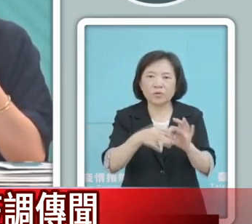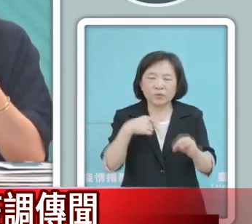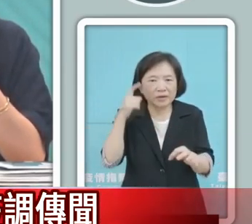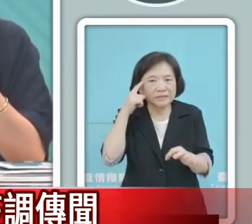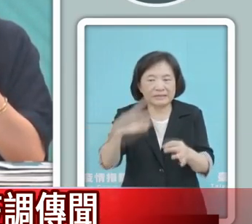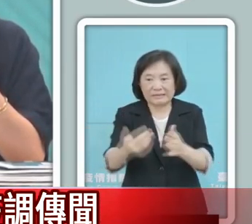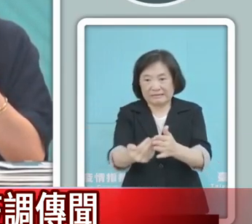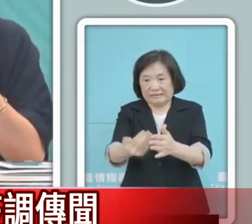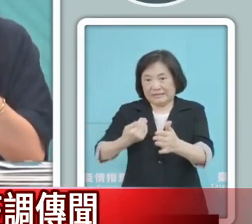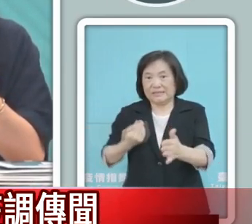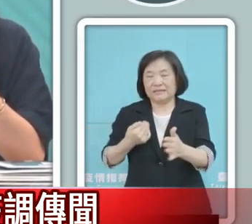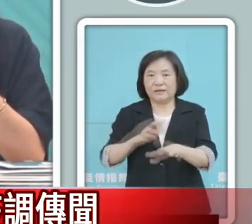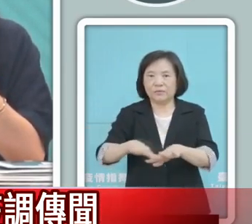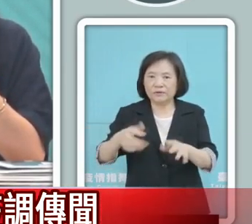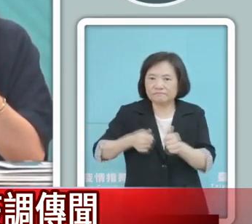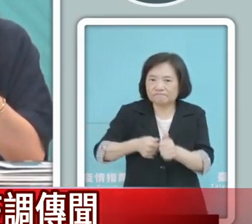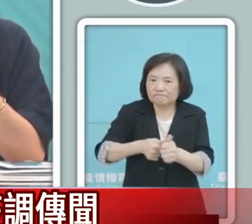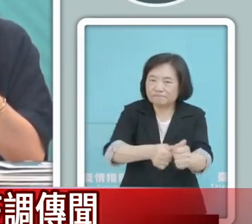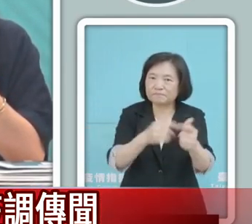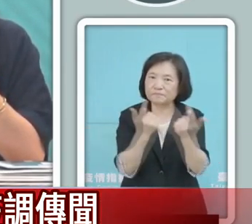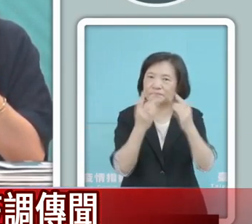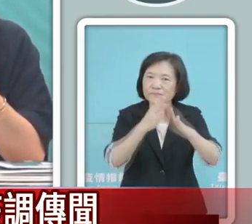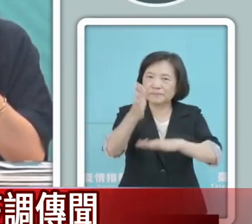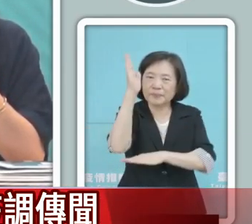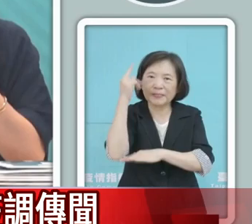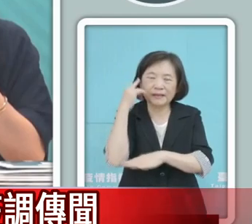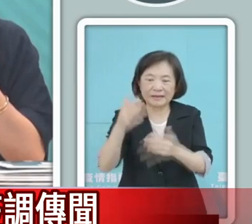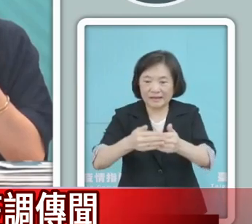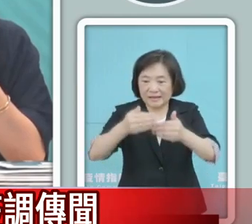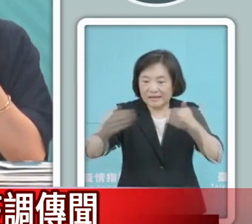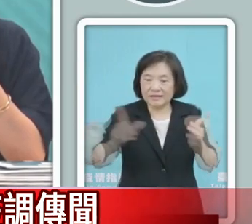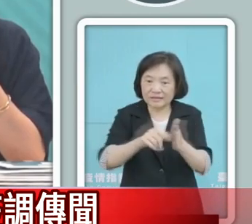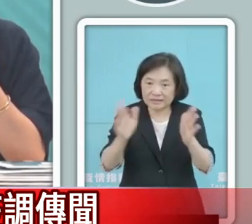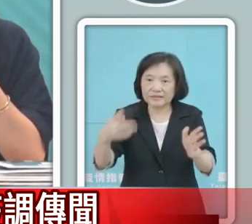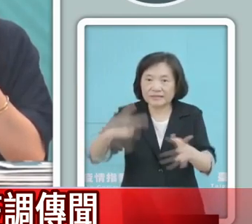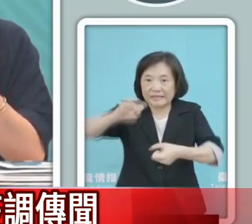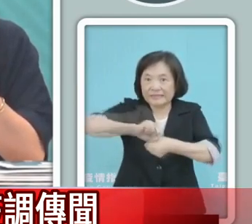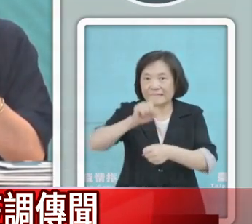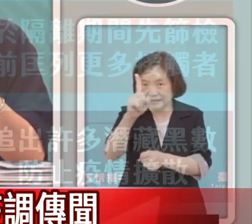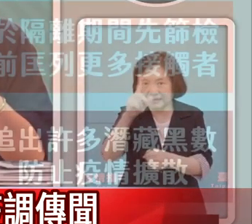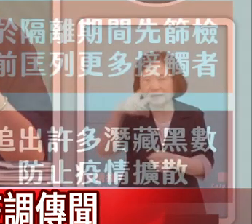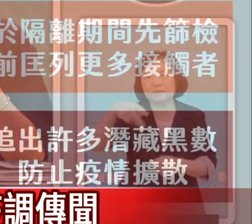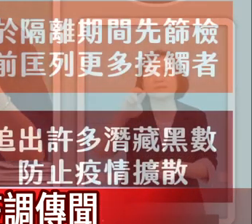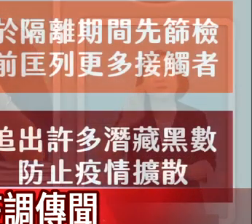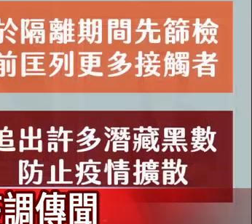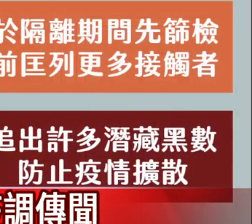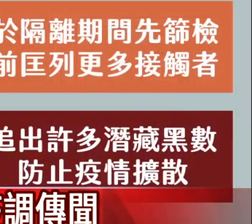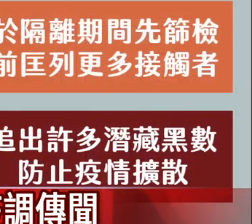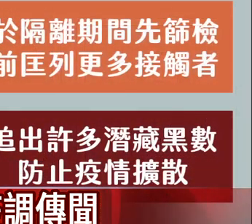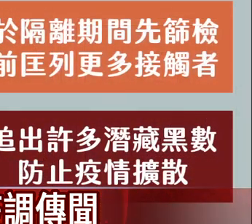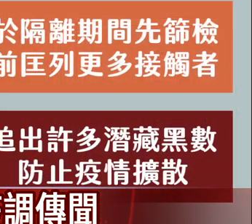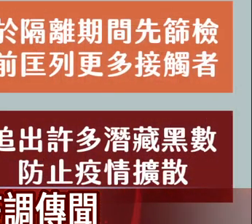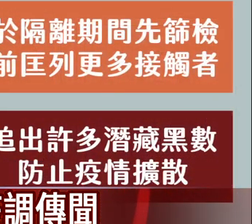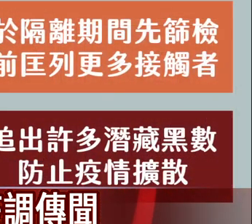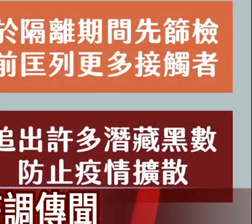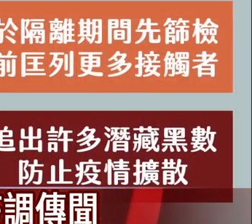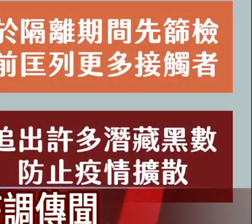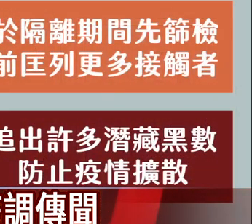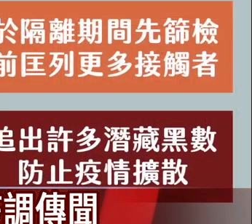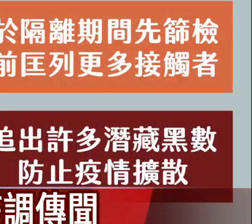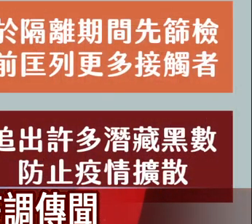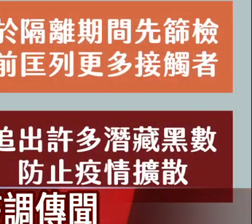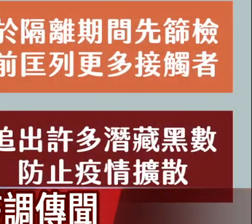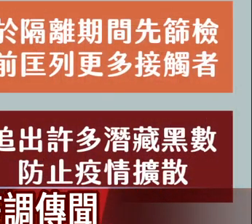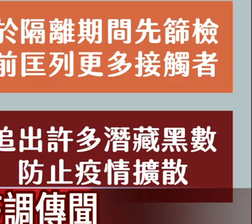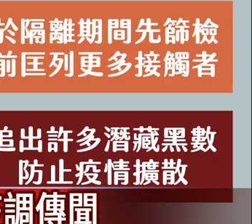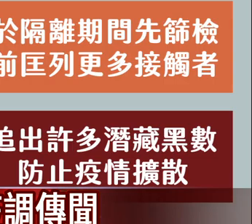的往前来追溯，也就是台北市政府是在隔离期间来加做 PCR 检测。另外在最外圈的这一圈的这